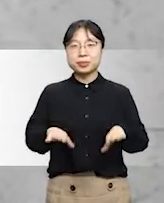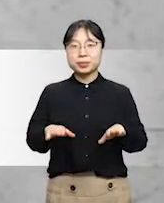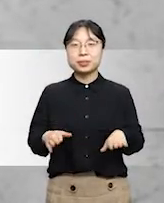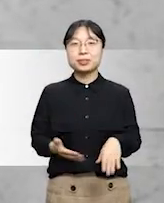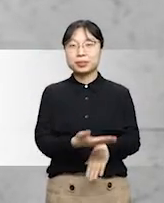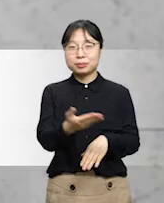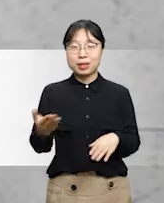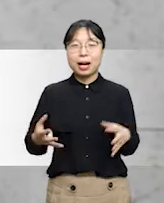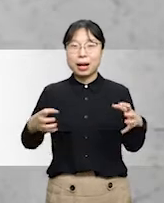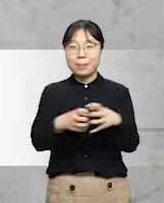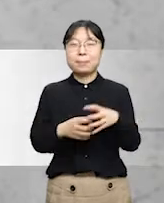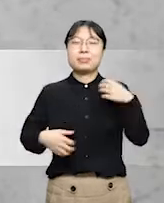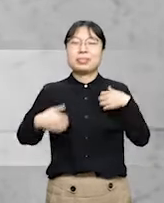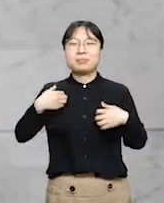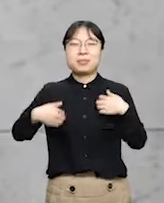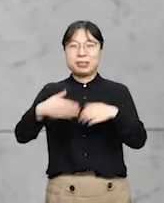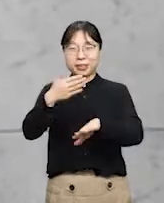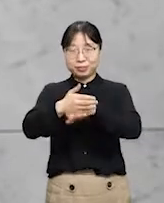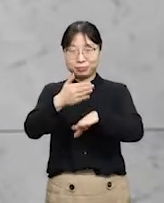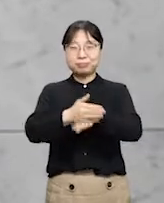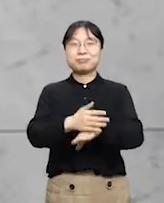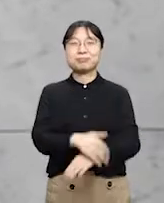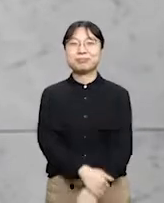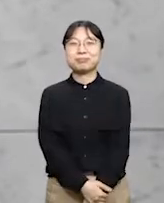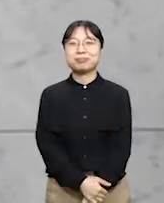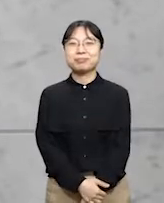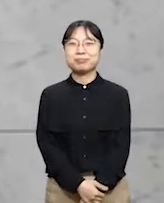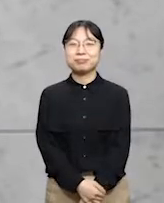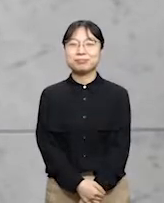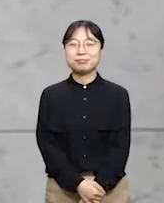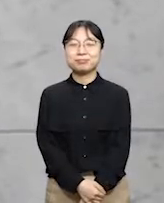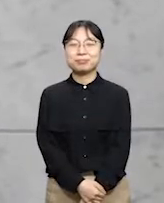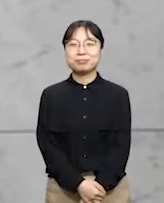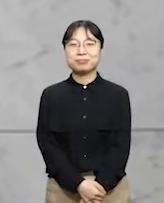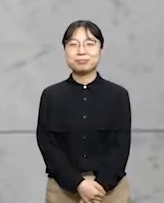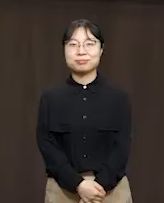함께해서 기쁘게 생각한다는 말씀을 드립니다. 고맙습니다.